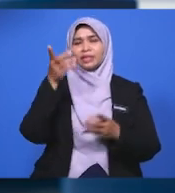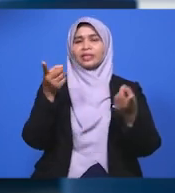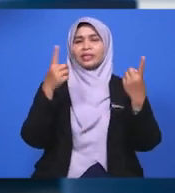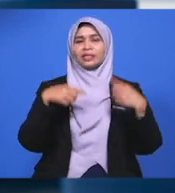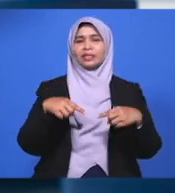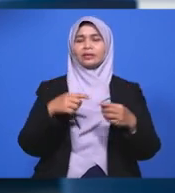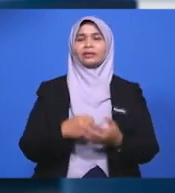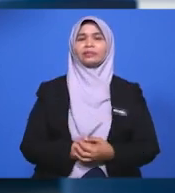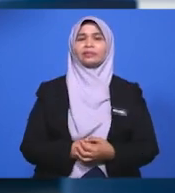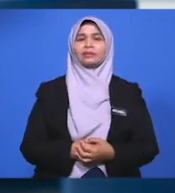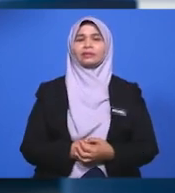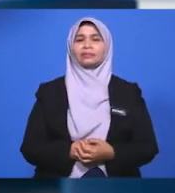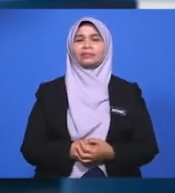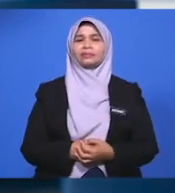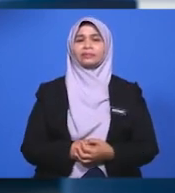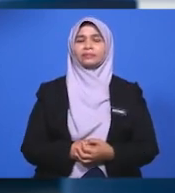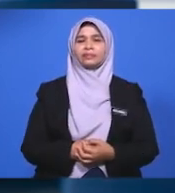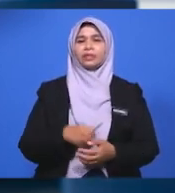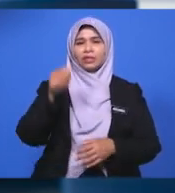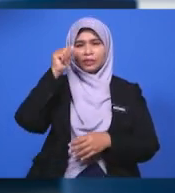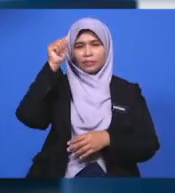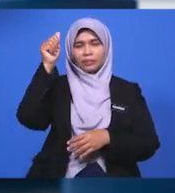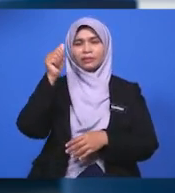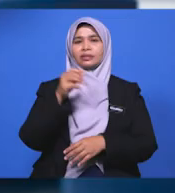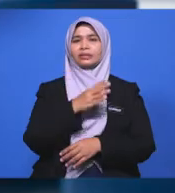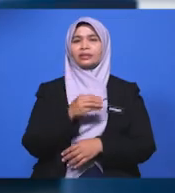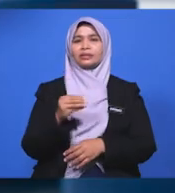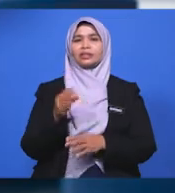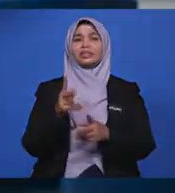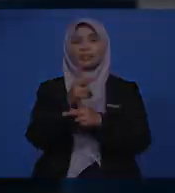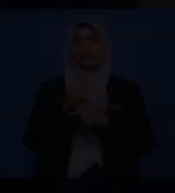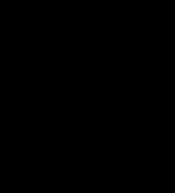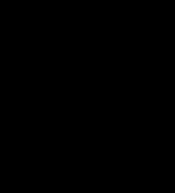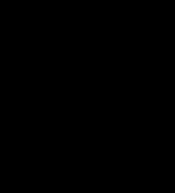datang, murid-murid. Assalamualaikum dan jaga diri.